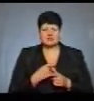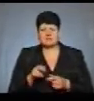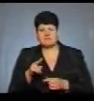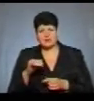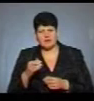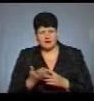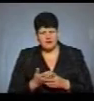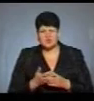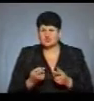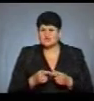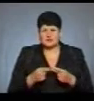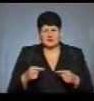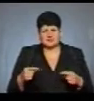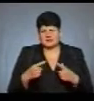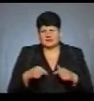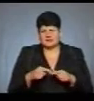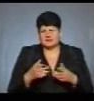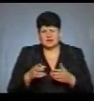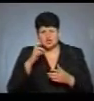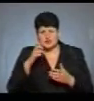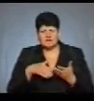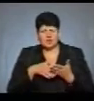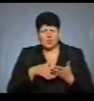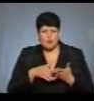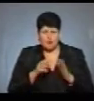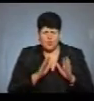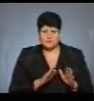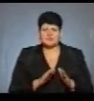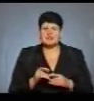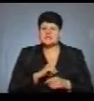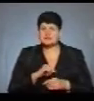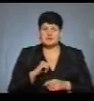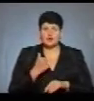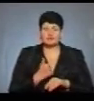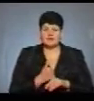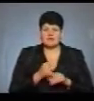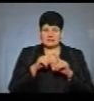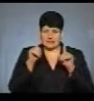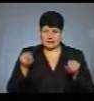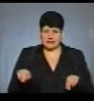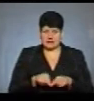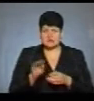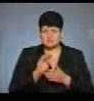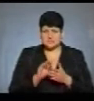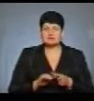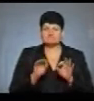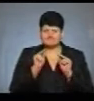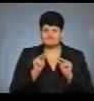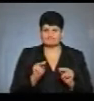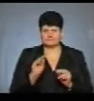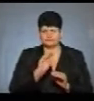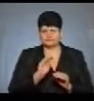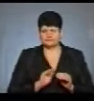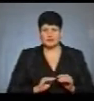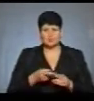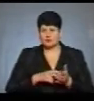це різні види державних допомог, саме основне в декларації і заяві показати правдиві дані. І тоді можна